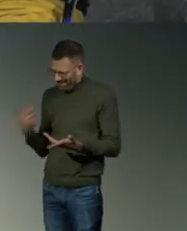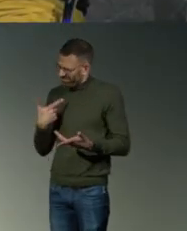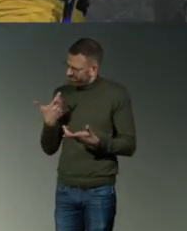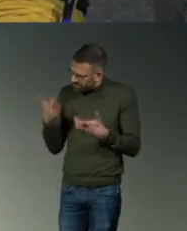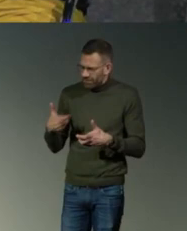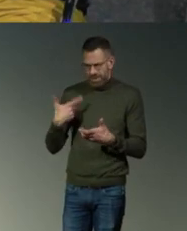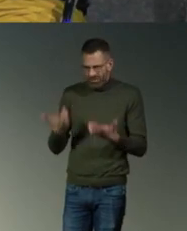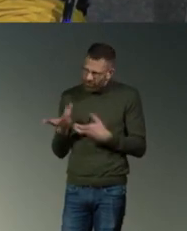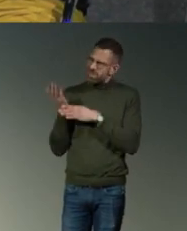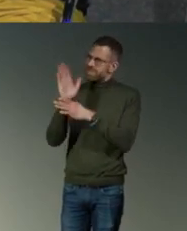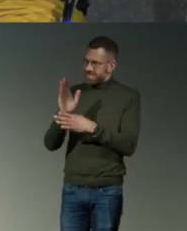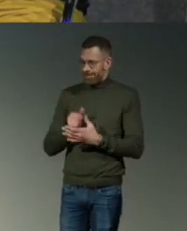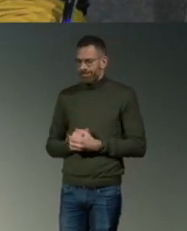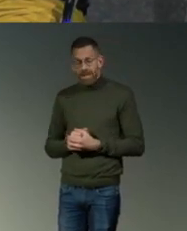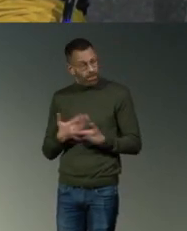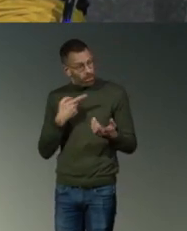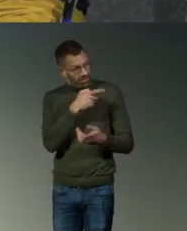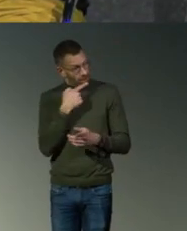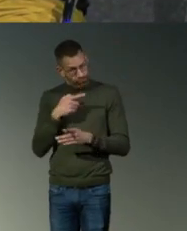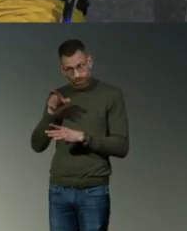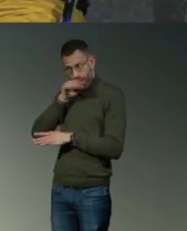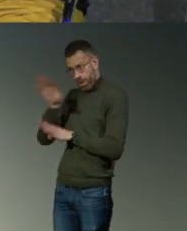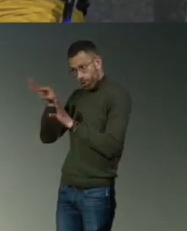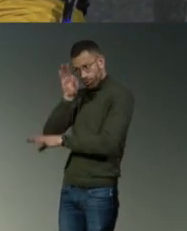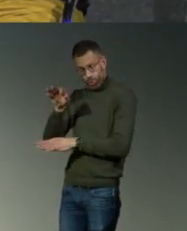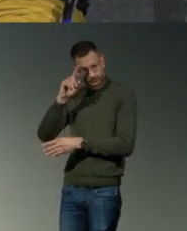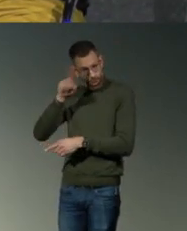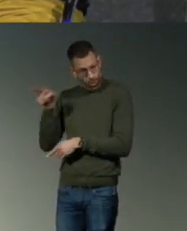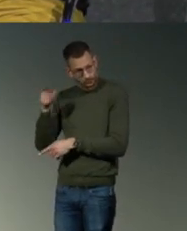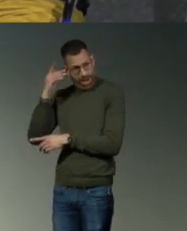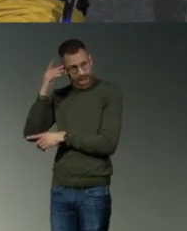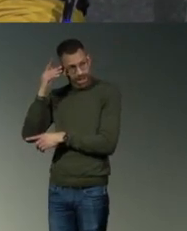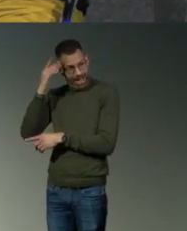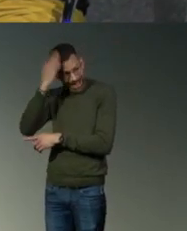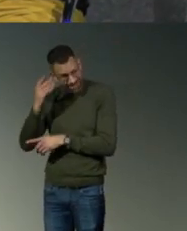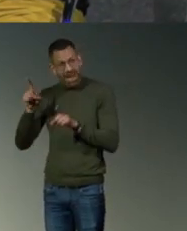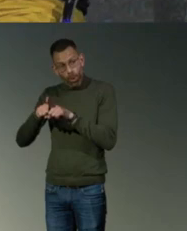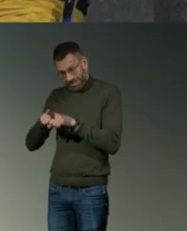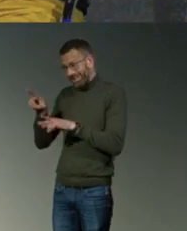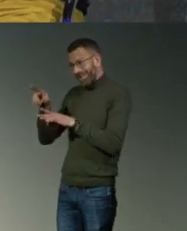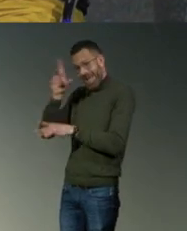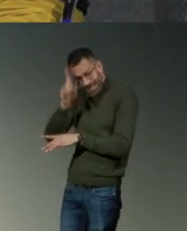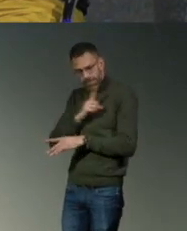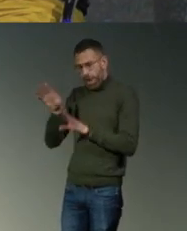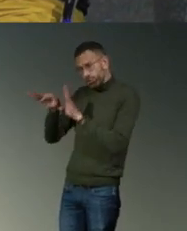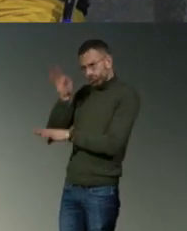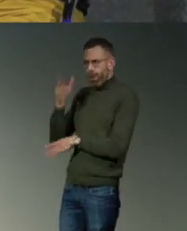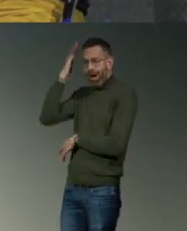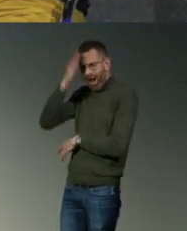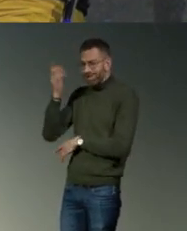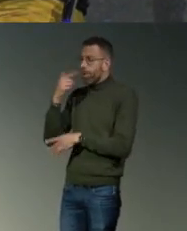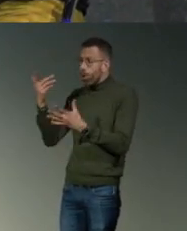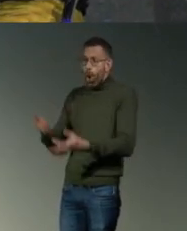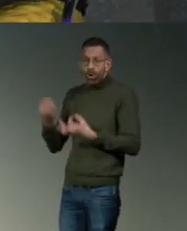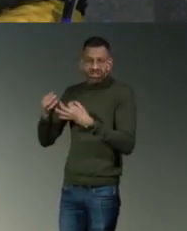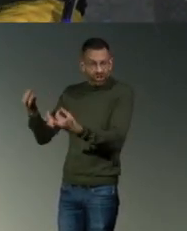seulement de l'attention à l'animal, de l'attention au vivant, mais c'est l'attention à l'ordinaire de l'animal, l'attention au commun de l'animal, et donc qui déplace